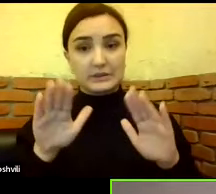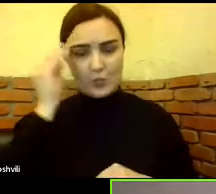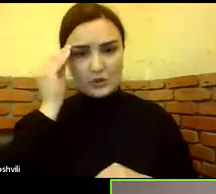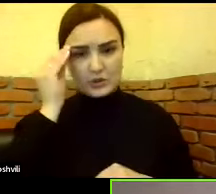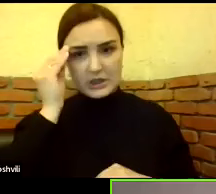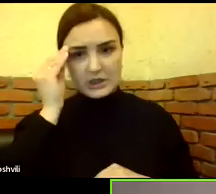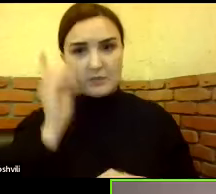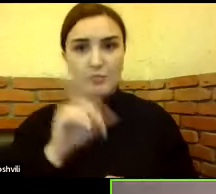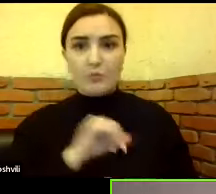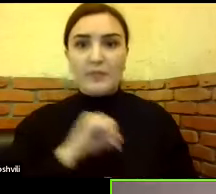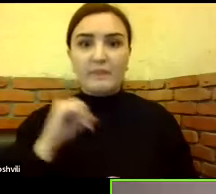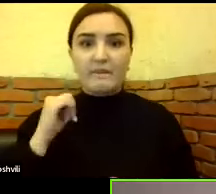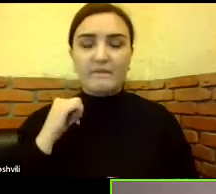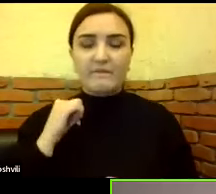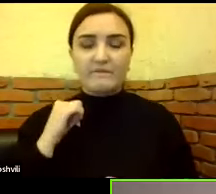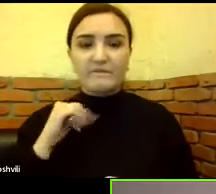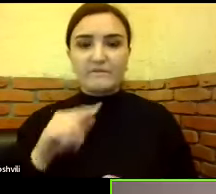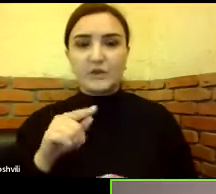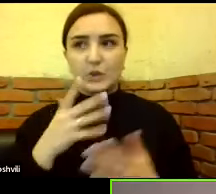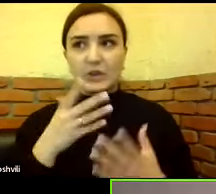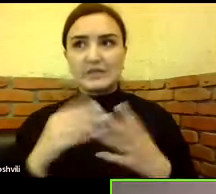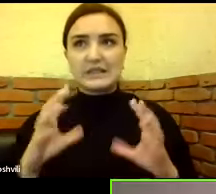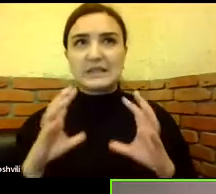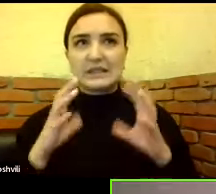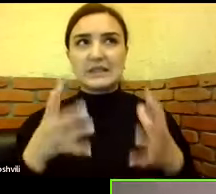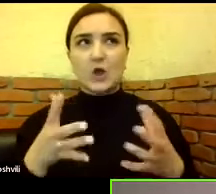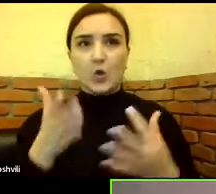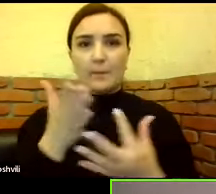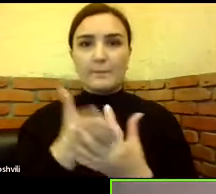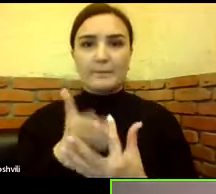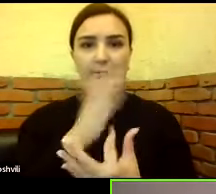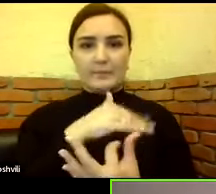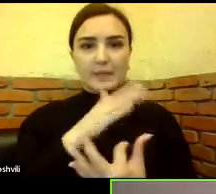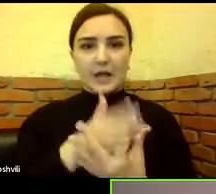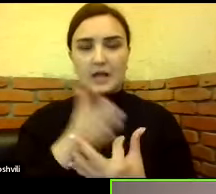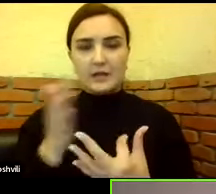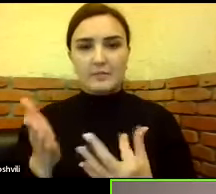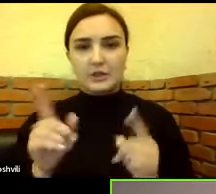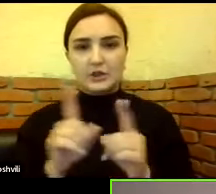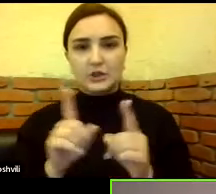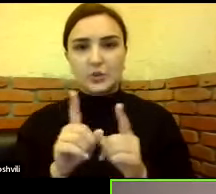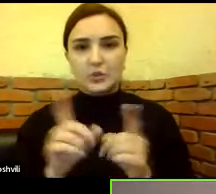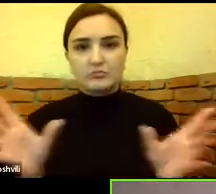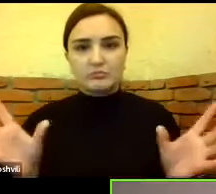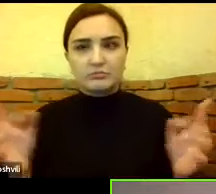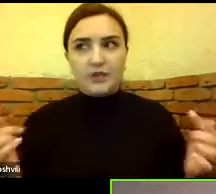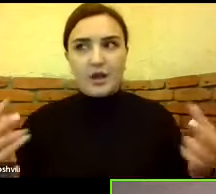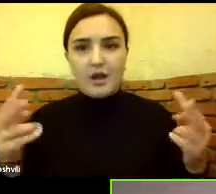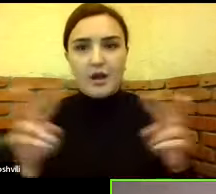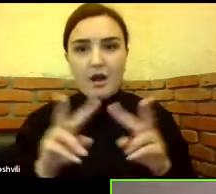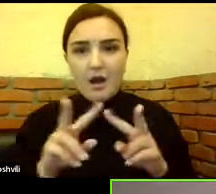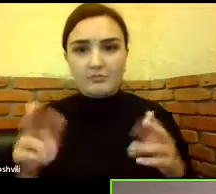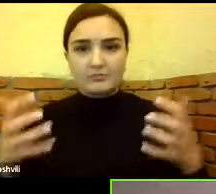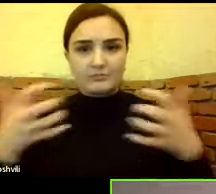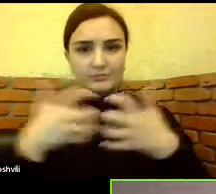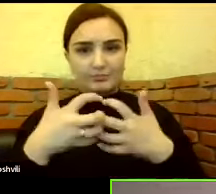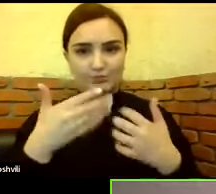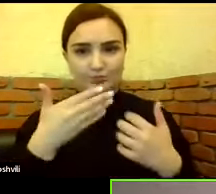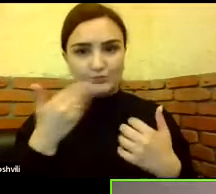თითქოს სამყაროები დაყოფილია და არ უწევ თითქოს თანაკვეთა და ამიტომ მგონია, რომ ძალიან მნიშვნელოვანია, რომ